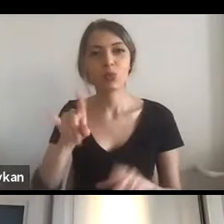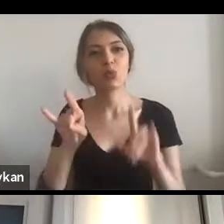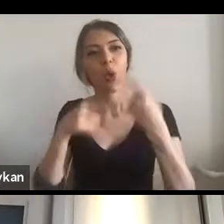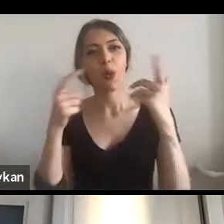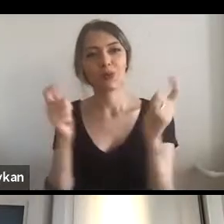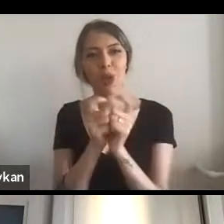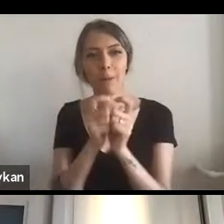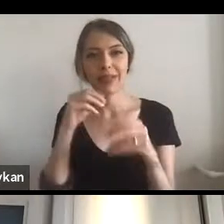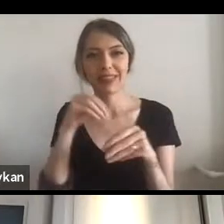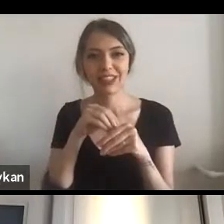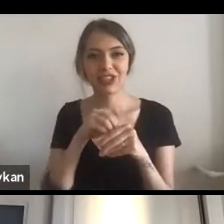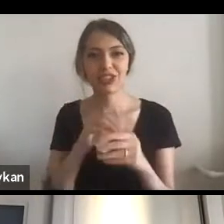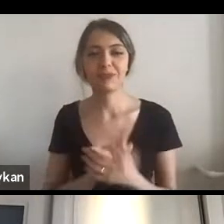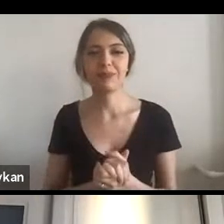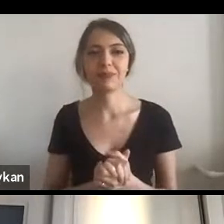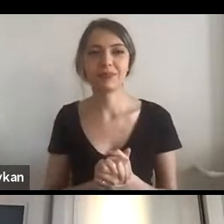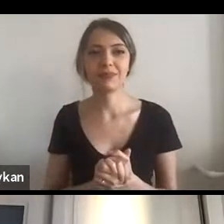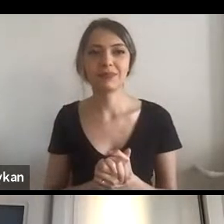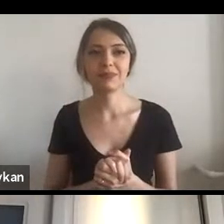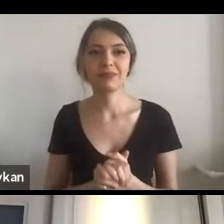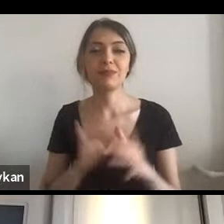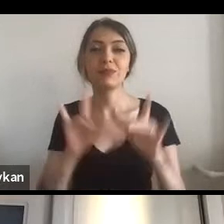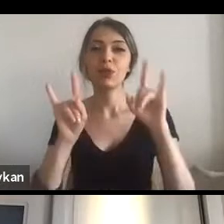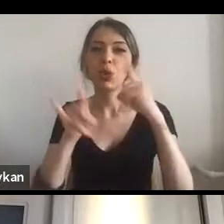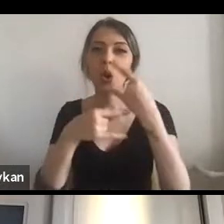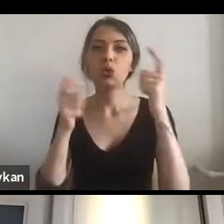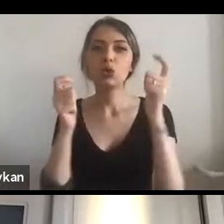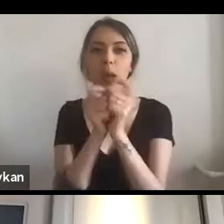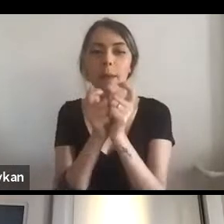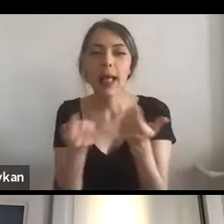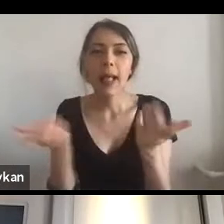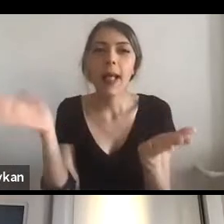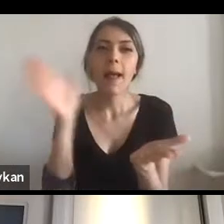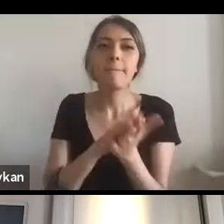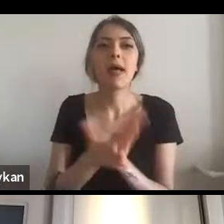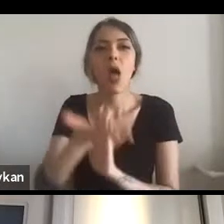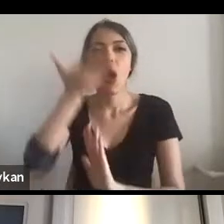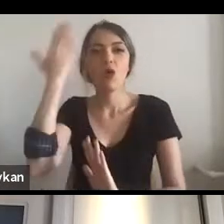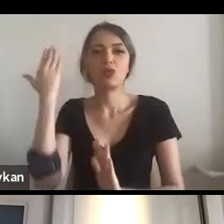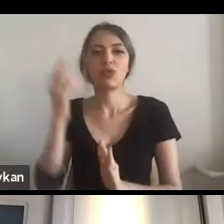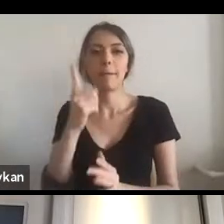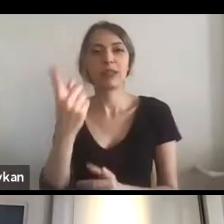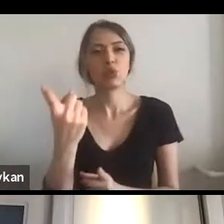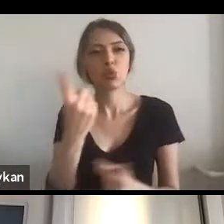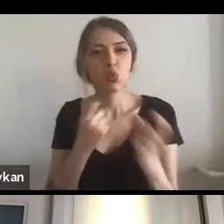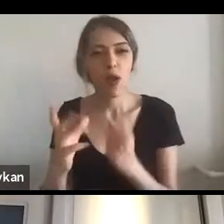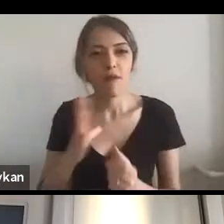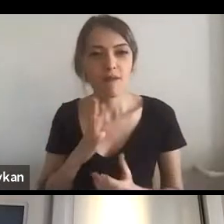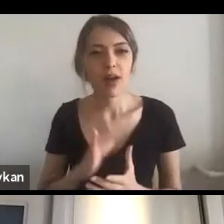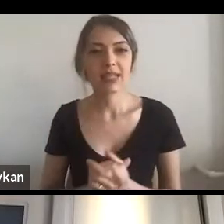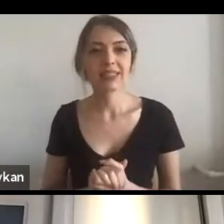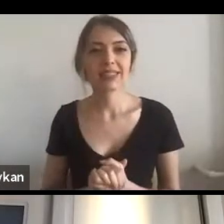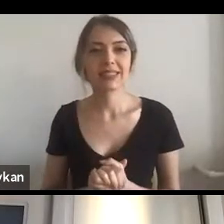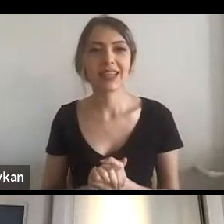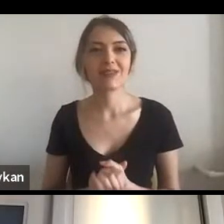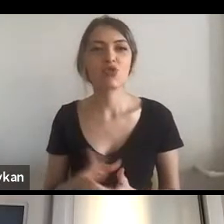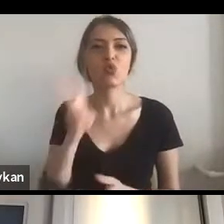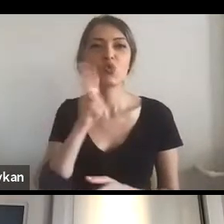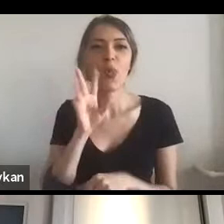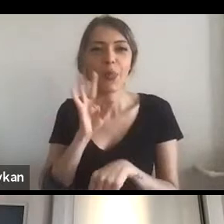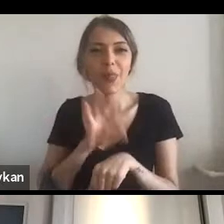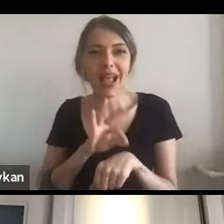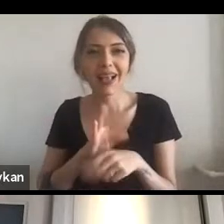toplantıdan. Toplantıyı kapatmadan önce en son tekrar sorayım. Eğer bir sorunuz varsa son